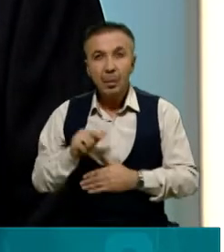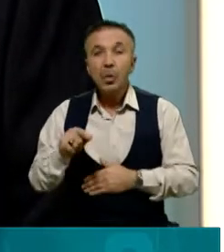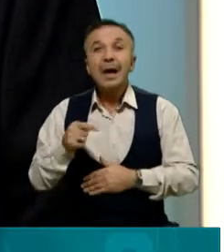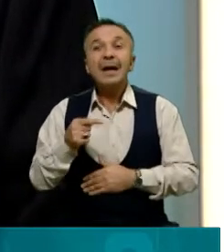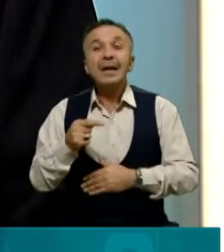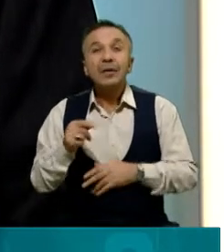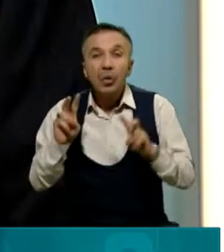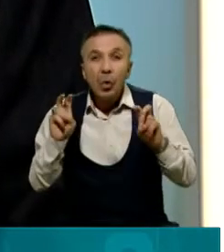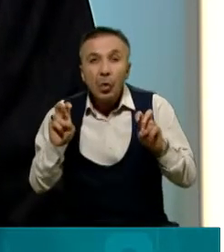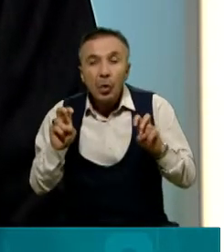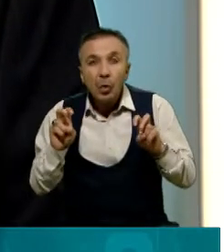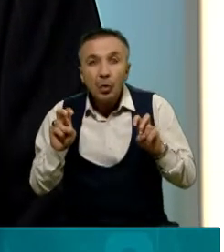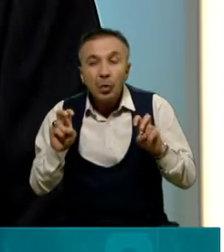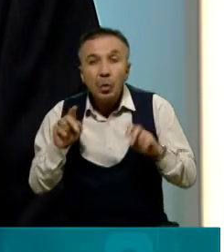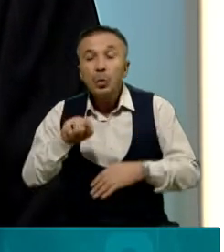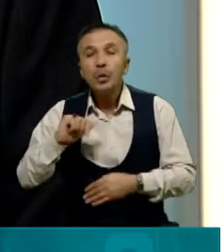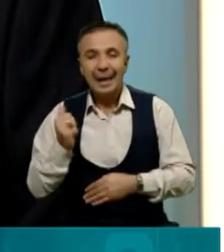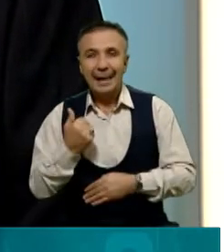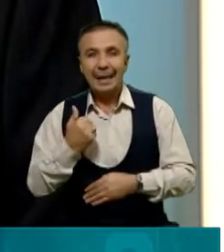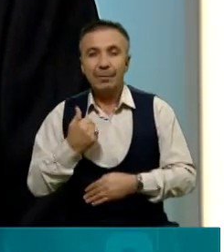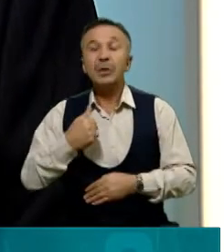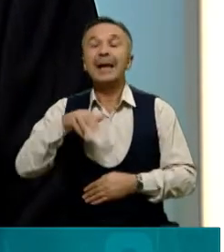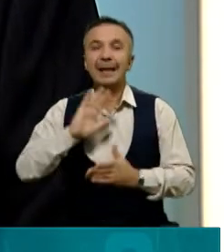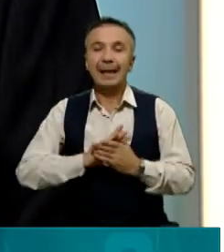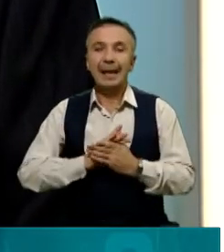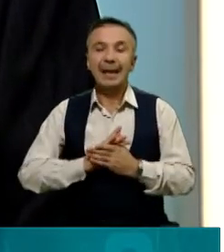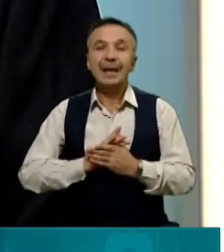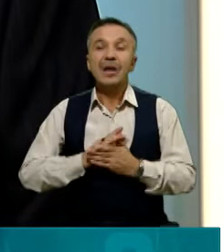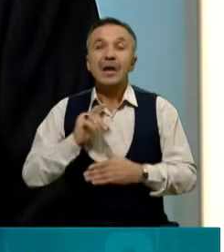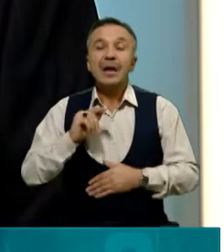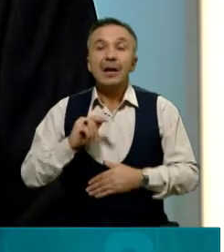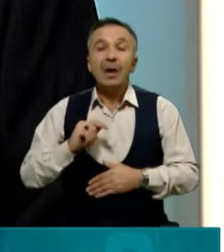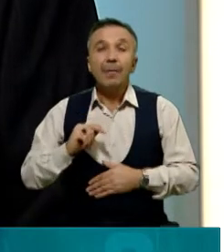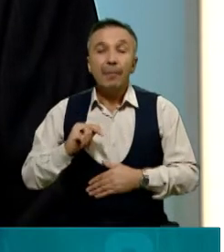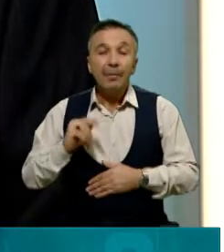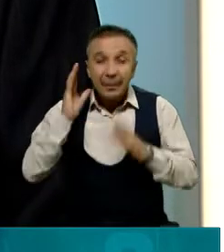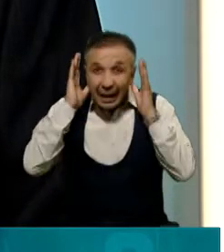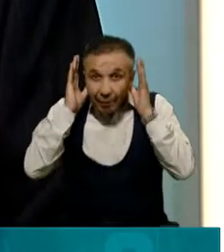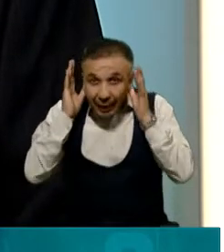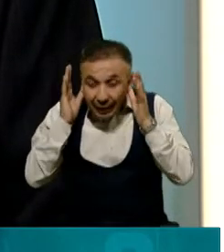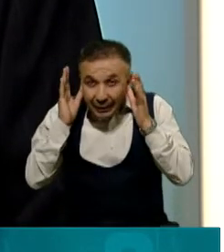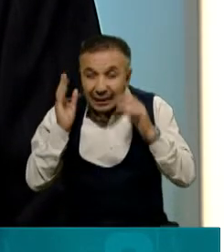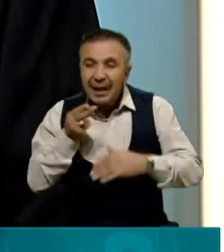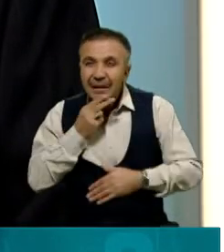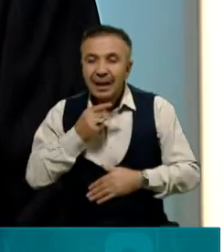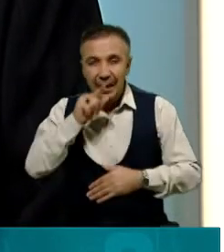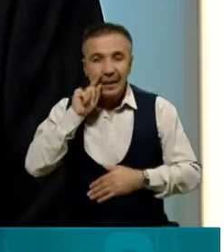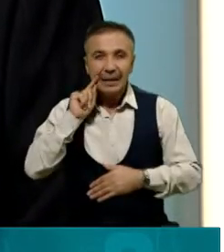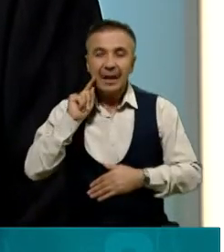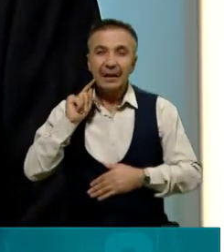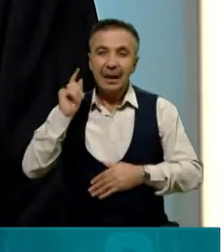meselenin boyutu bu değil. Cenab-ı Hak kadınlara da erkeklere de namazı emretmiştir. Bu